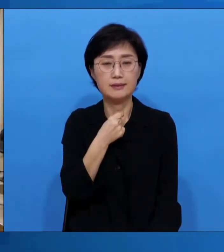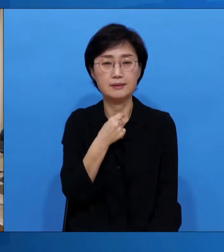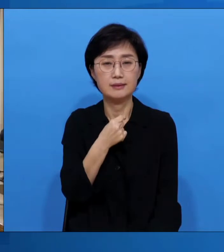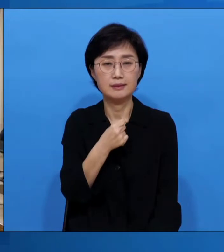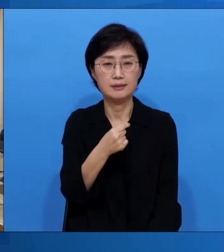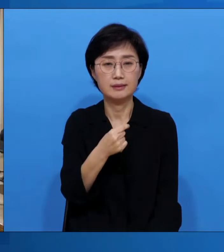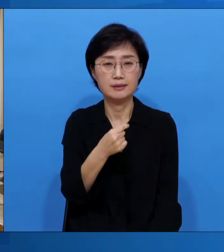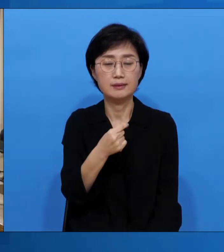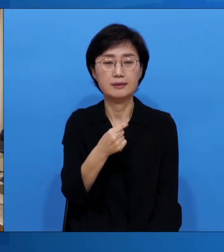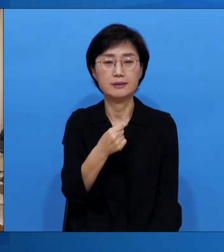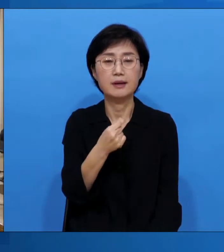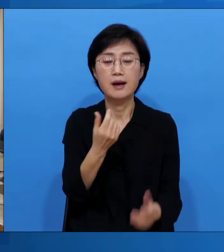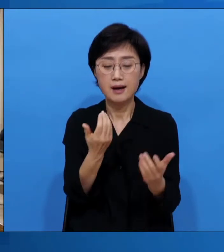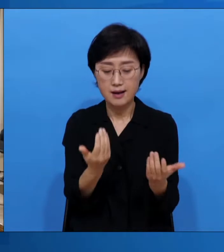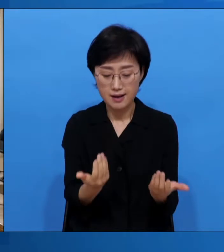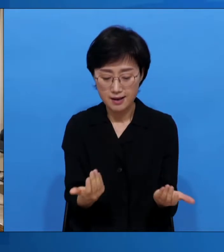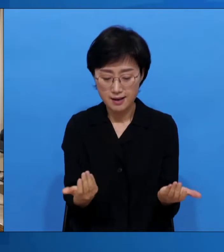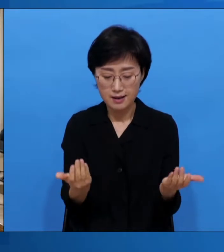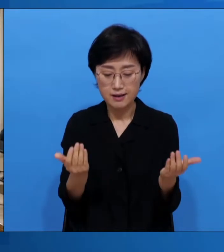선포하리.